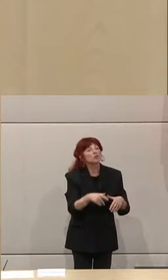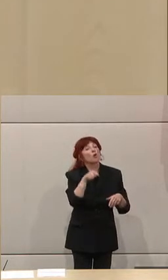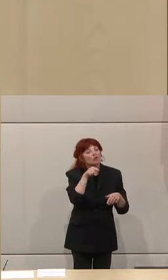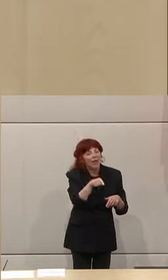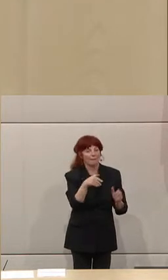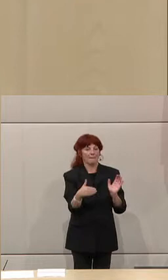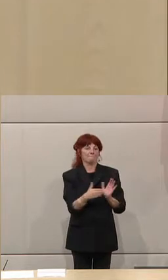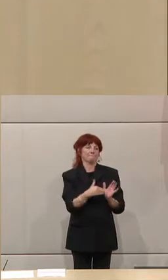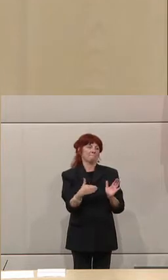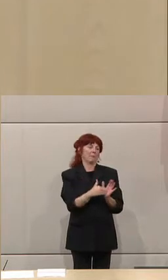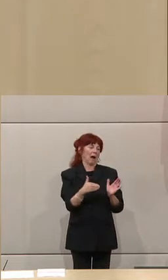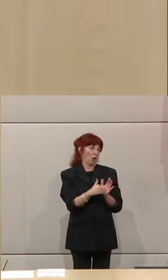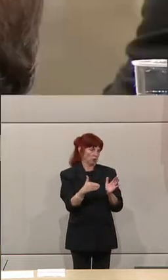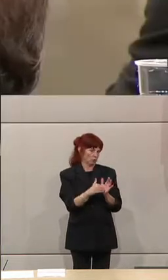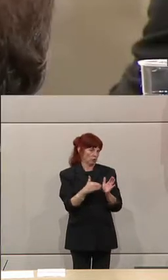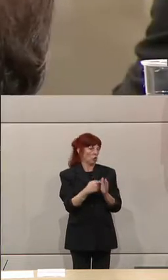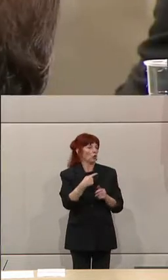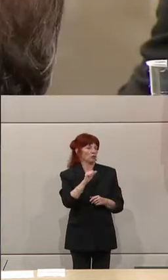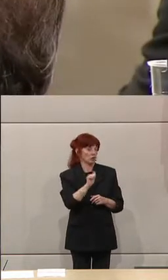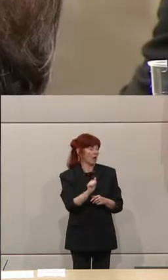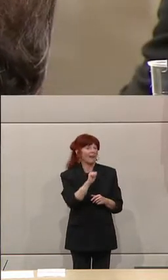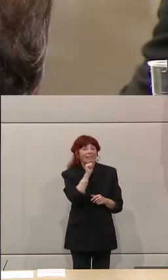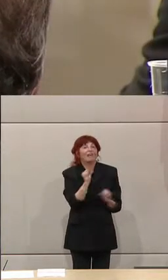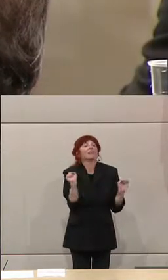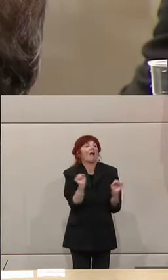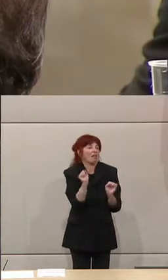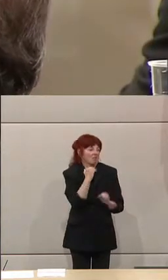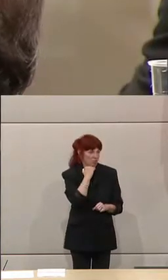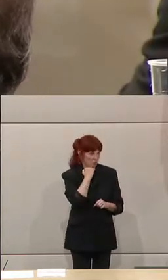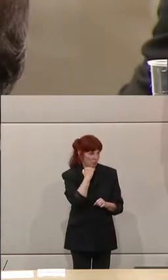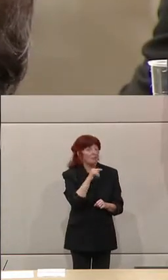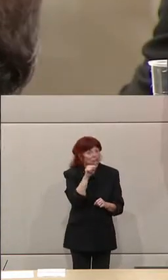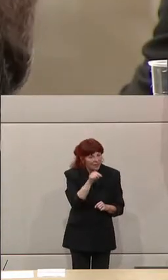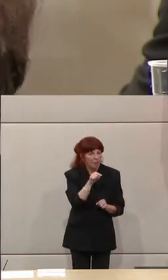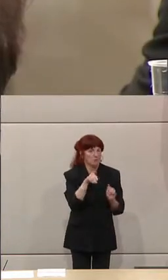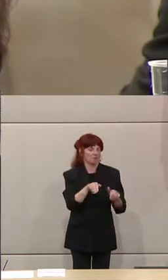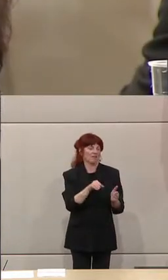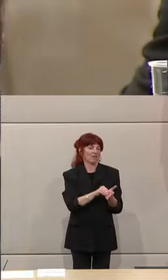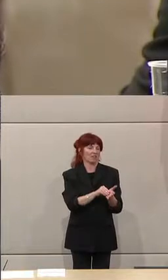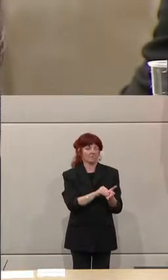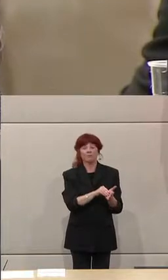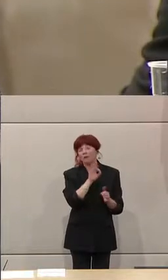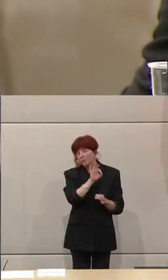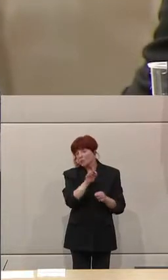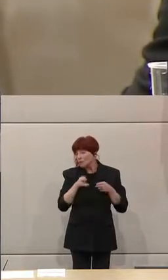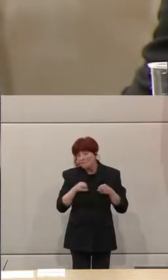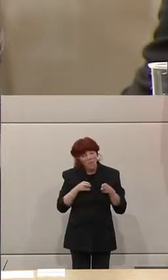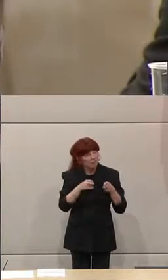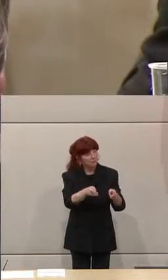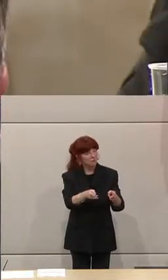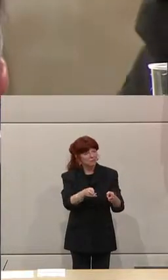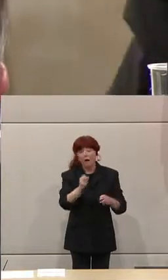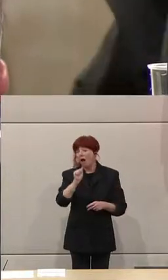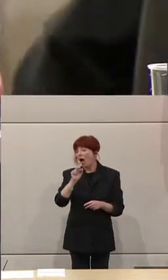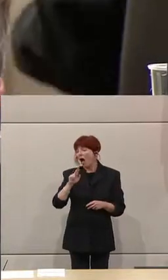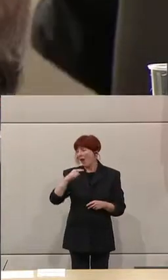Glyphosat. Und ich glaube, wir sind hier auf einem sehr guten Weg unterwegs. Die AGES hat